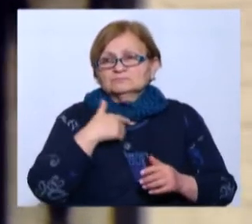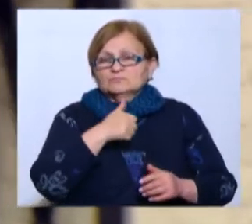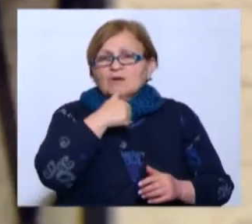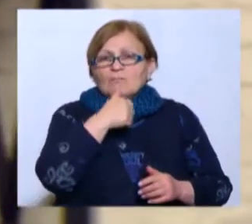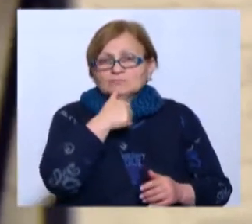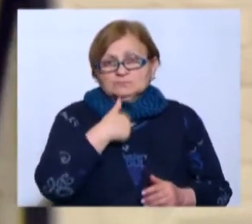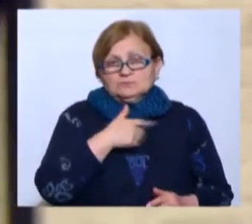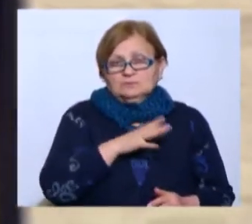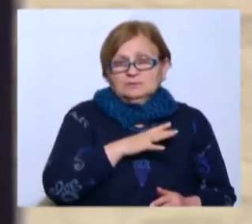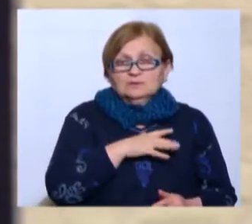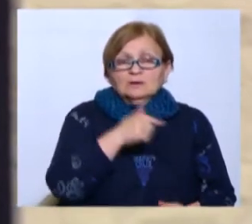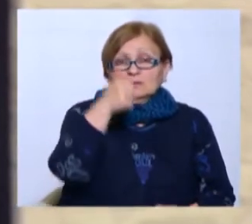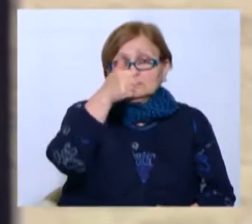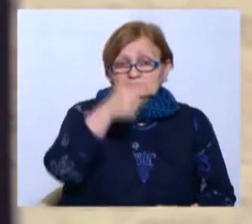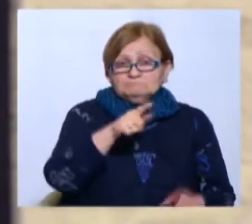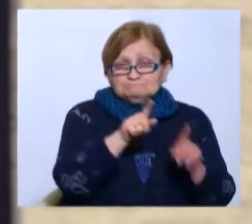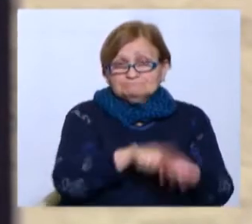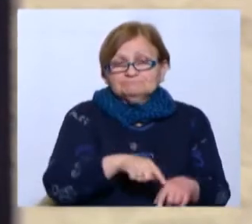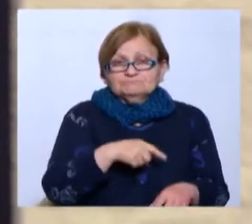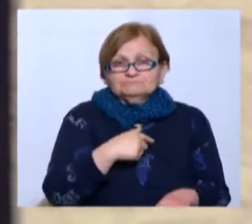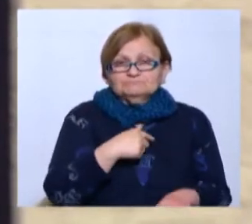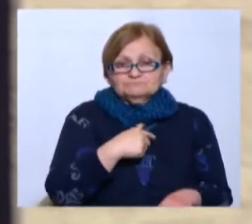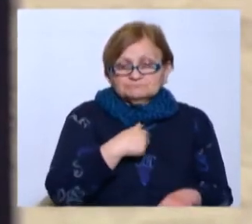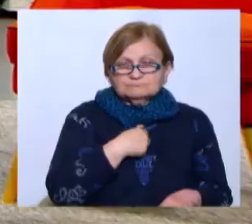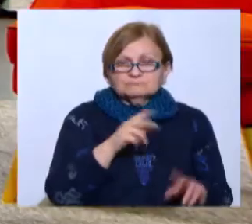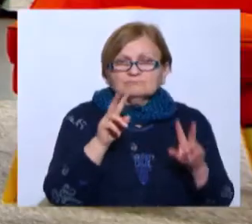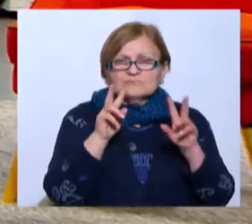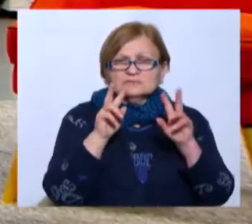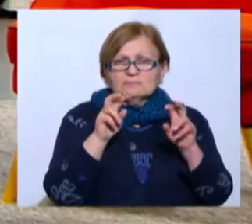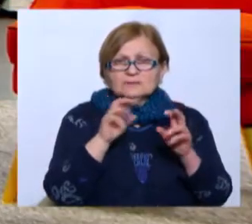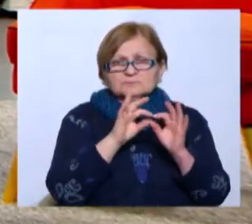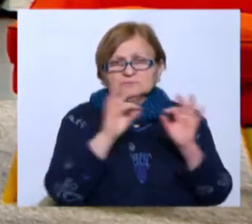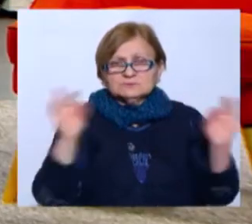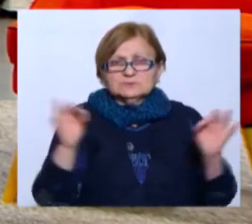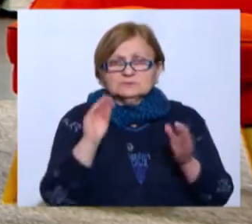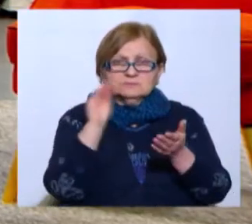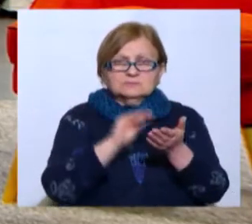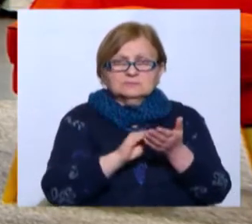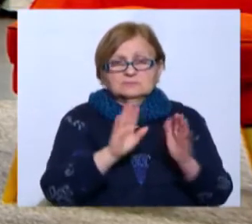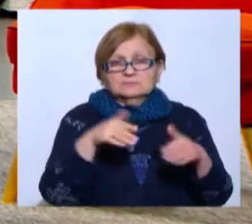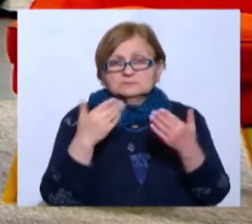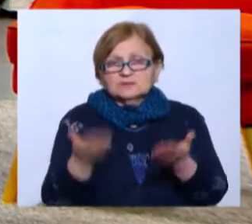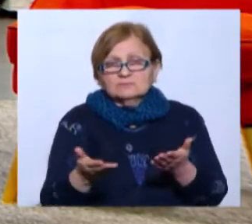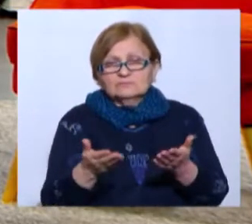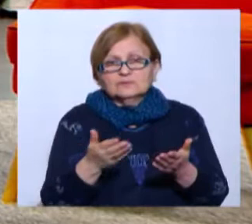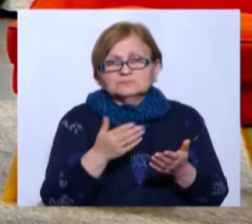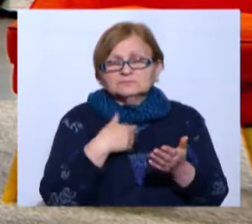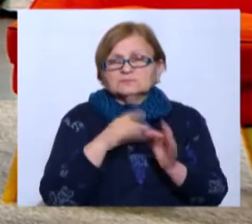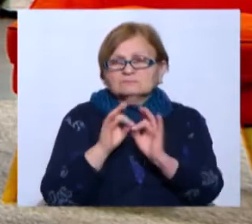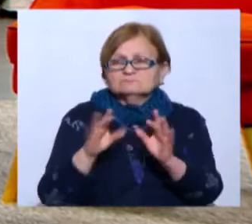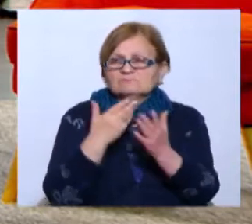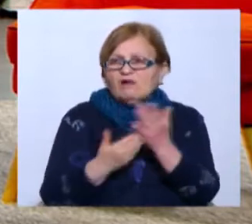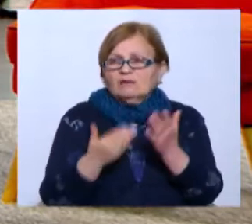ვქმნით მსგავსად პირველი და მეორე არგუმენტებისა თემატურ წინადადებას და წარმოვადგენთ მას, ვამყარებთ